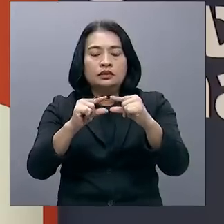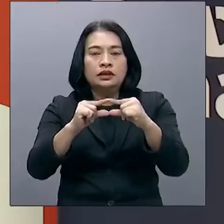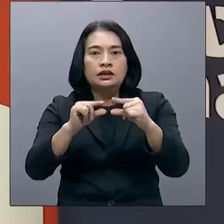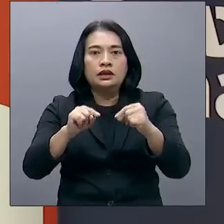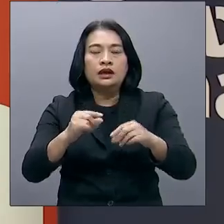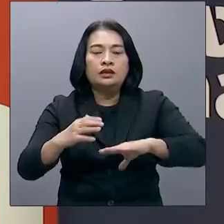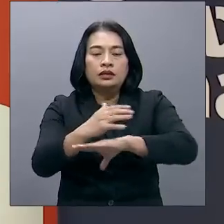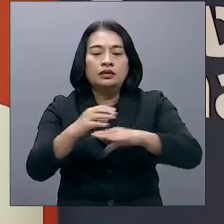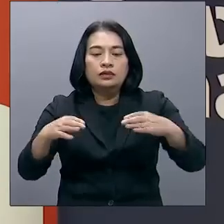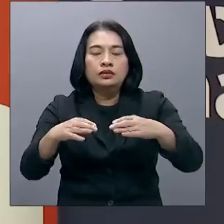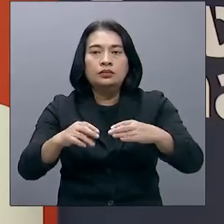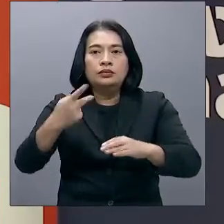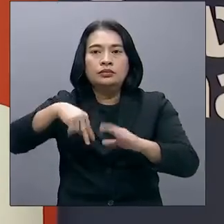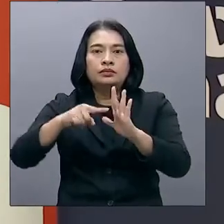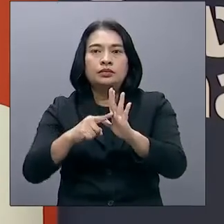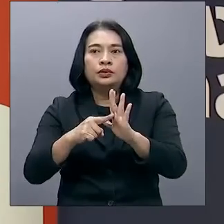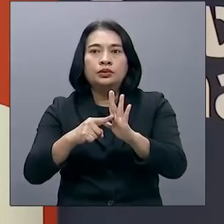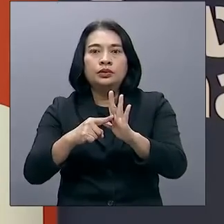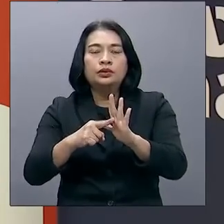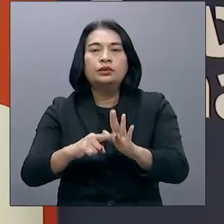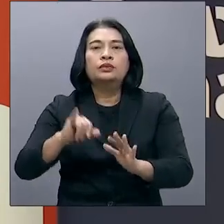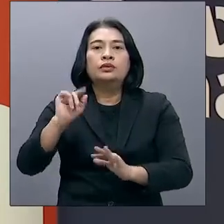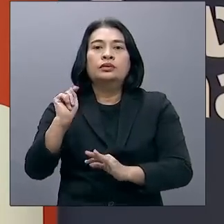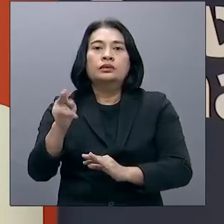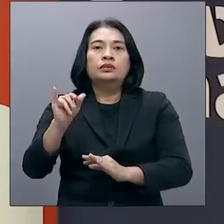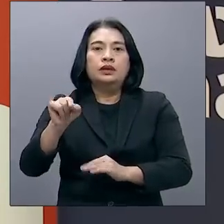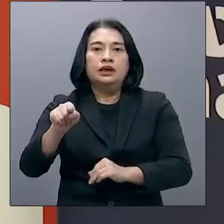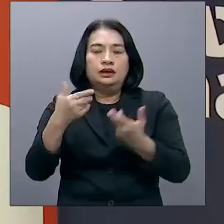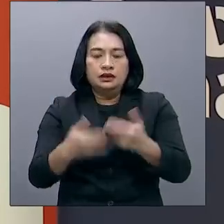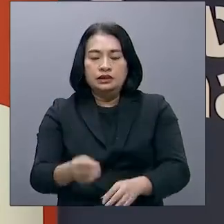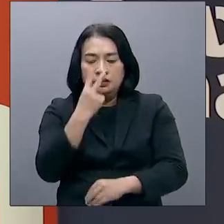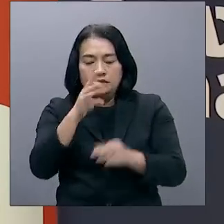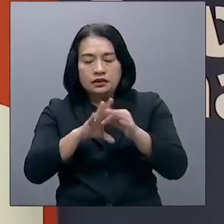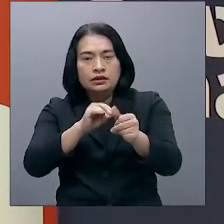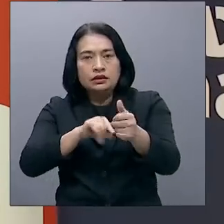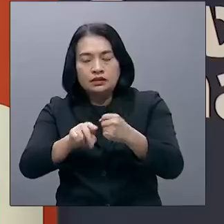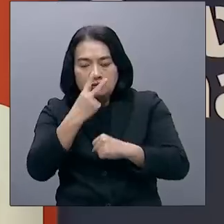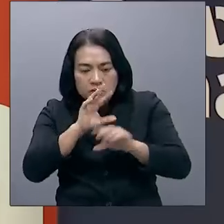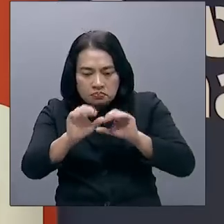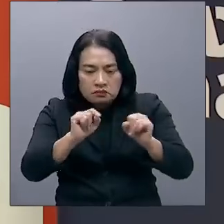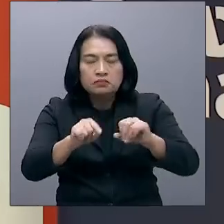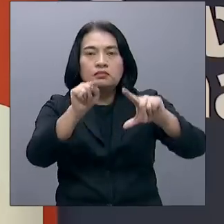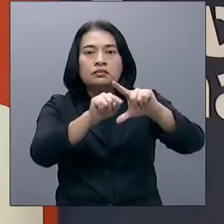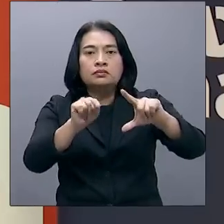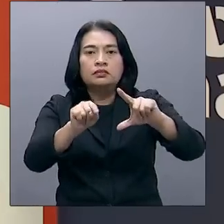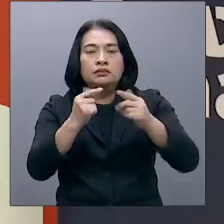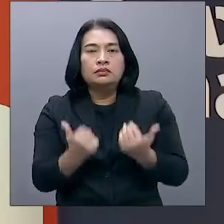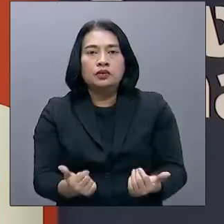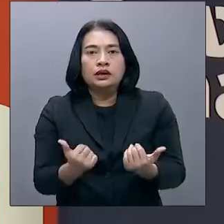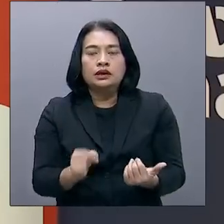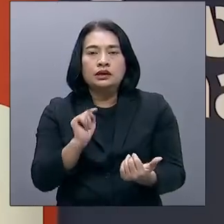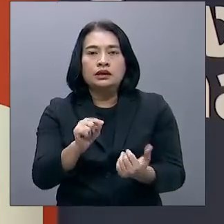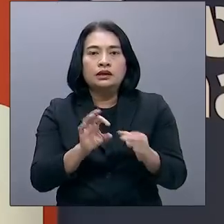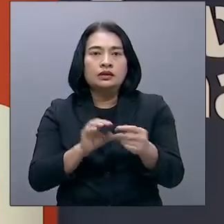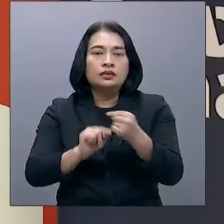เพื่อประชาชนแต่อีก1ประเด็นค่ะที่ต้องจับตาปฏิกิริยาของแกนนำพรรคก้าวไกลในวันนี้นะคะกรณีที่มีก